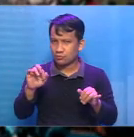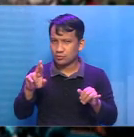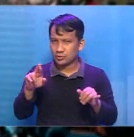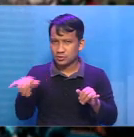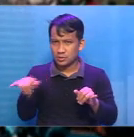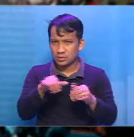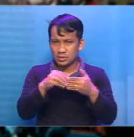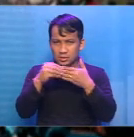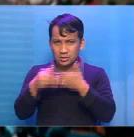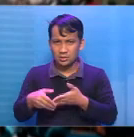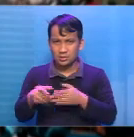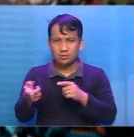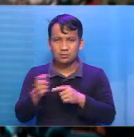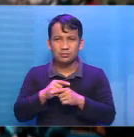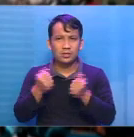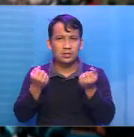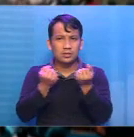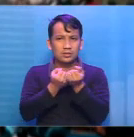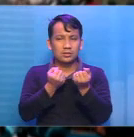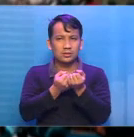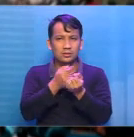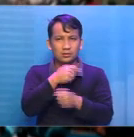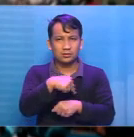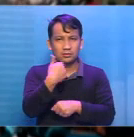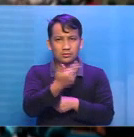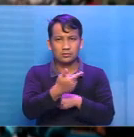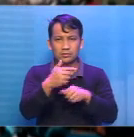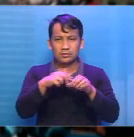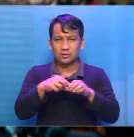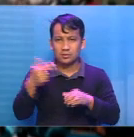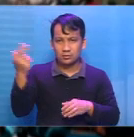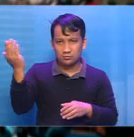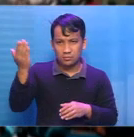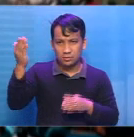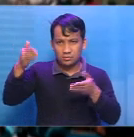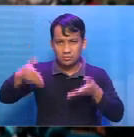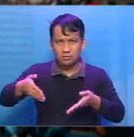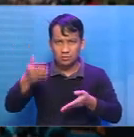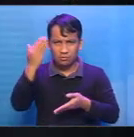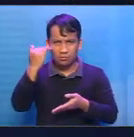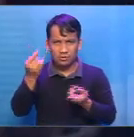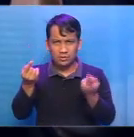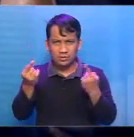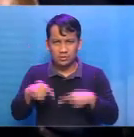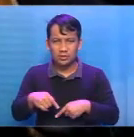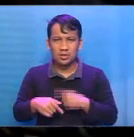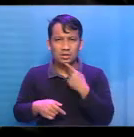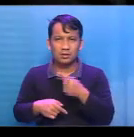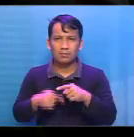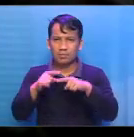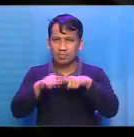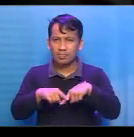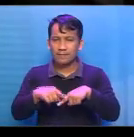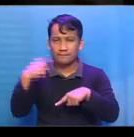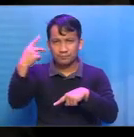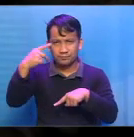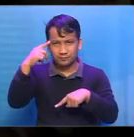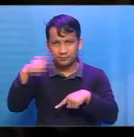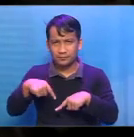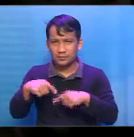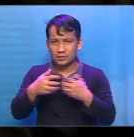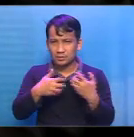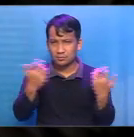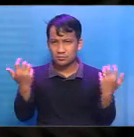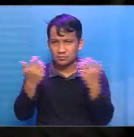minority leader ay mga kilalang supporter ng mga nakaupong House Speaker. Eh bakit nagkaganon? Nakabase kasi ang ating politika sa